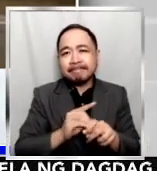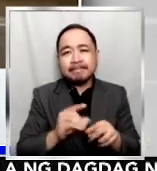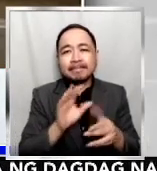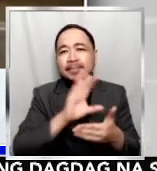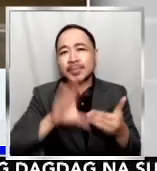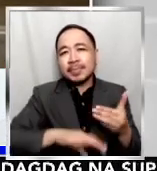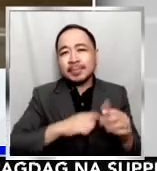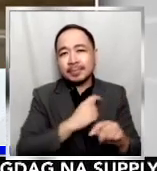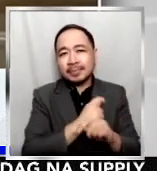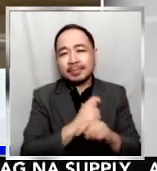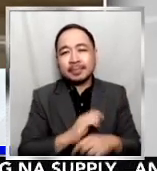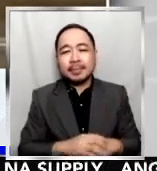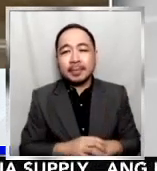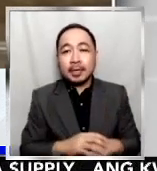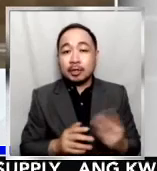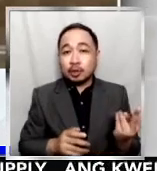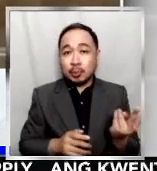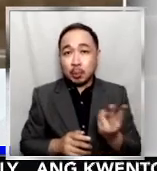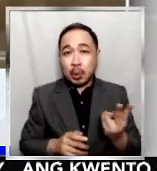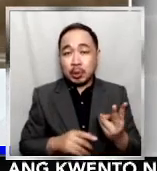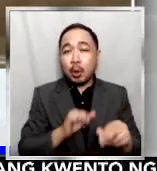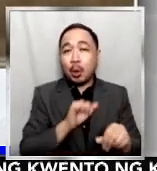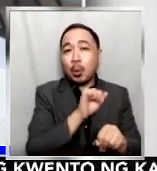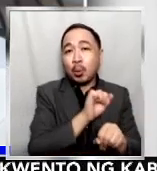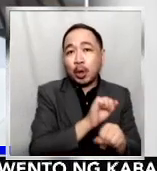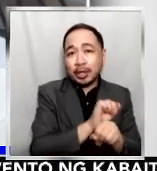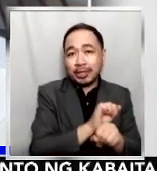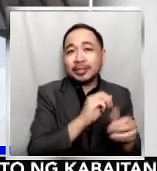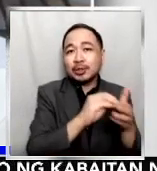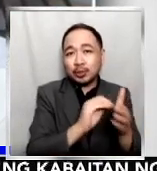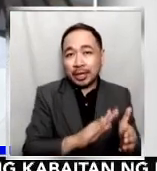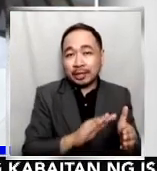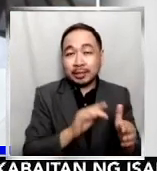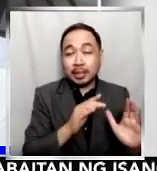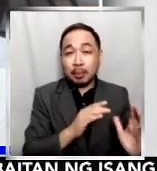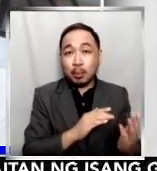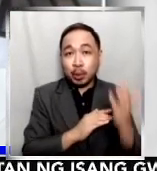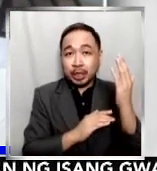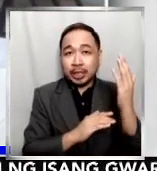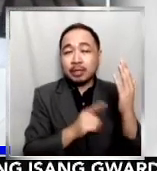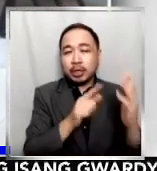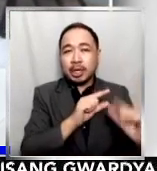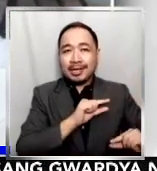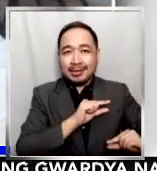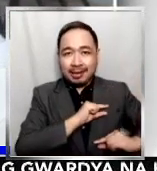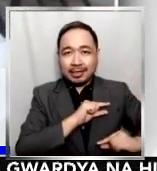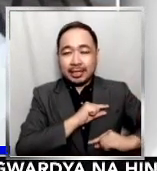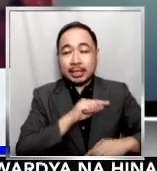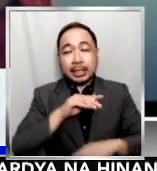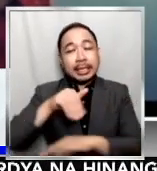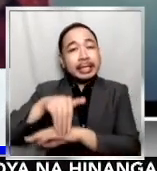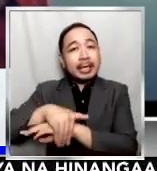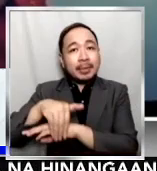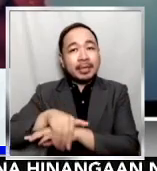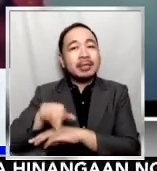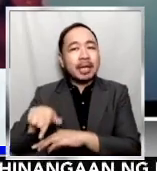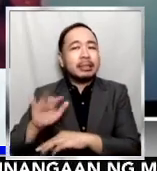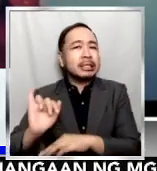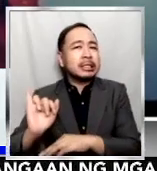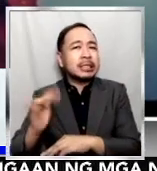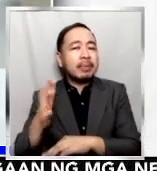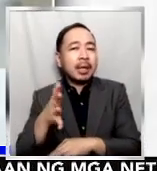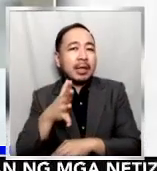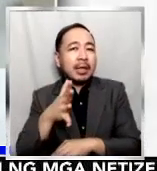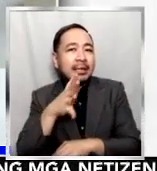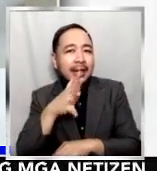Jello. Sa araw, guwardiya ng eskwelahan si LV. Sa gabi, siya ang tumatayong nanay ng klase. Sisikapin at sisikapin